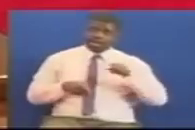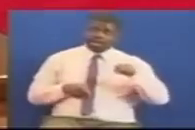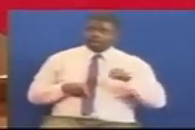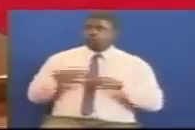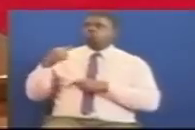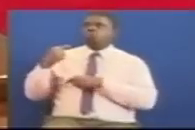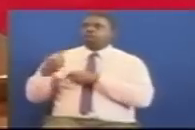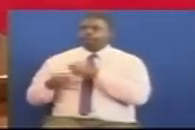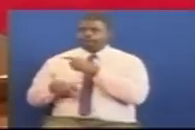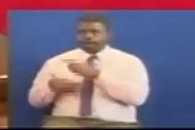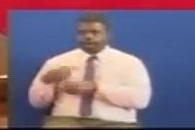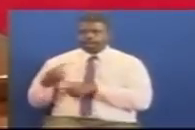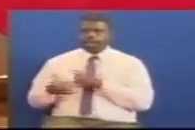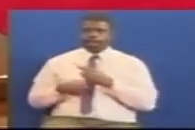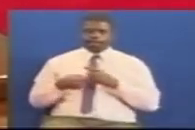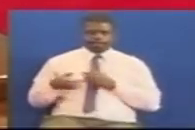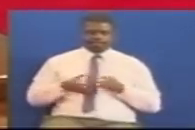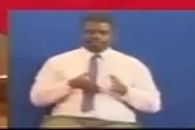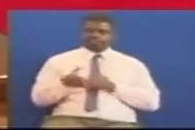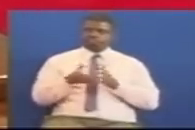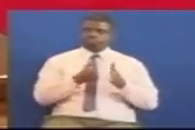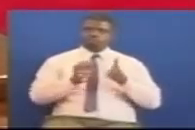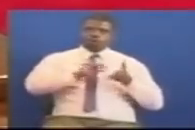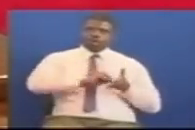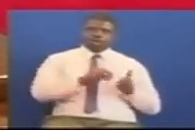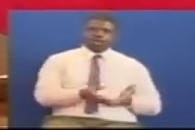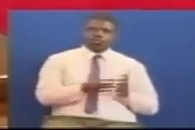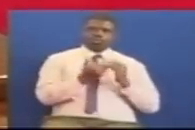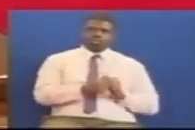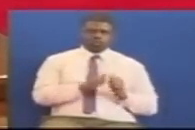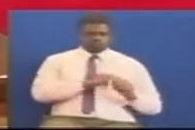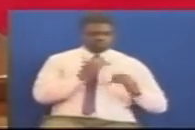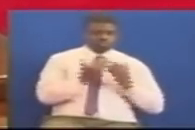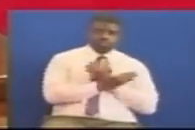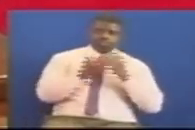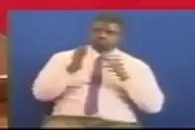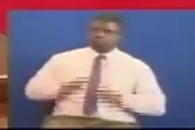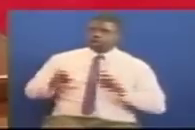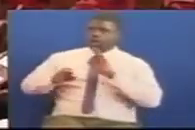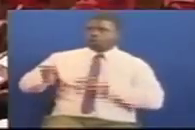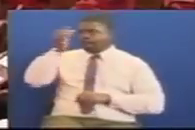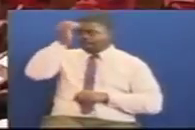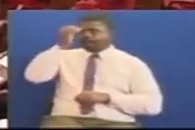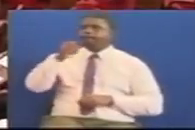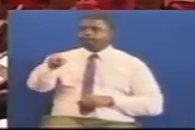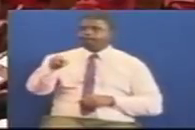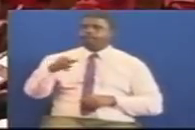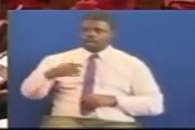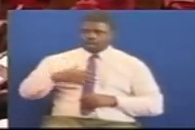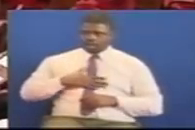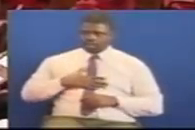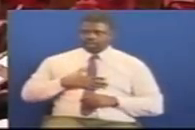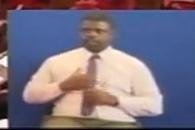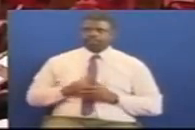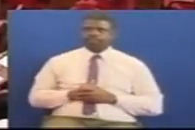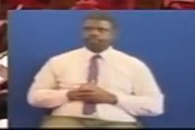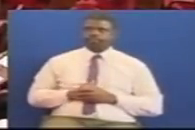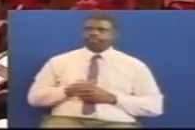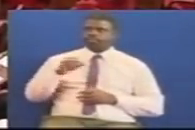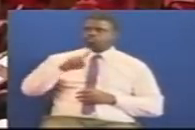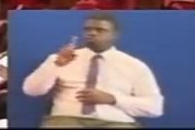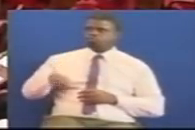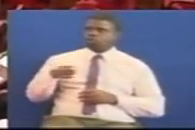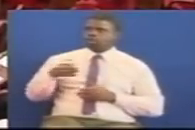kuendelea kuweka mifumo ambayo itawezesha tuweze kudhibiti ubora wa elimu. Asante sana Mheshimiwa Masud.